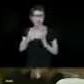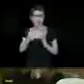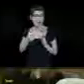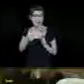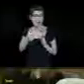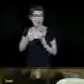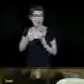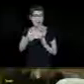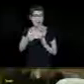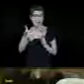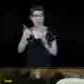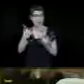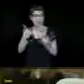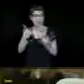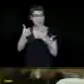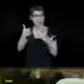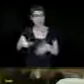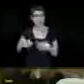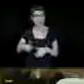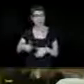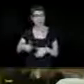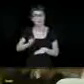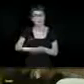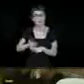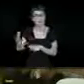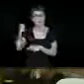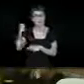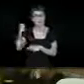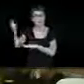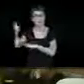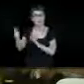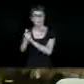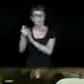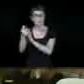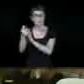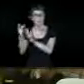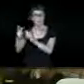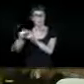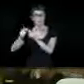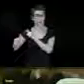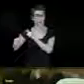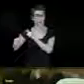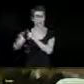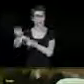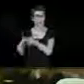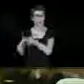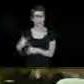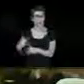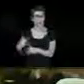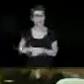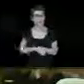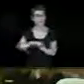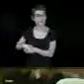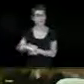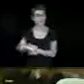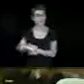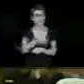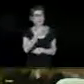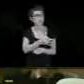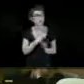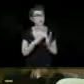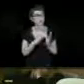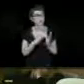justice. Ensuite, je suis surpris puisque vous citez l'alinéa 2 de l'article 40 du Code de procédure pénale. Je le cite,